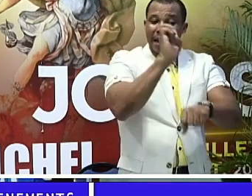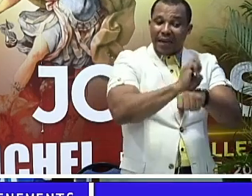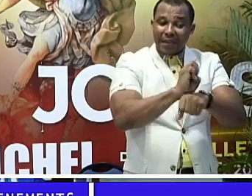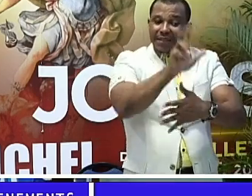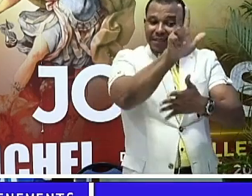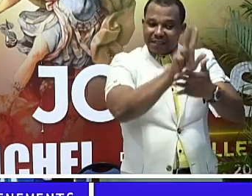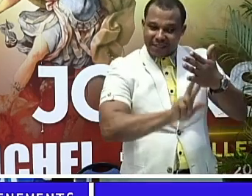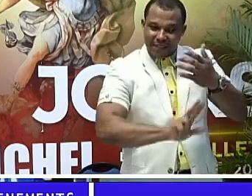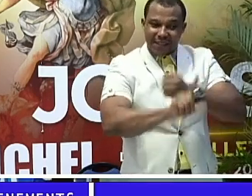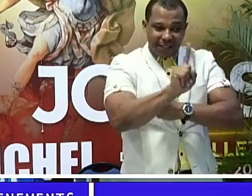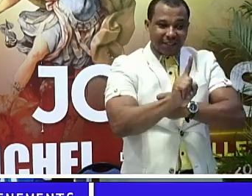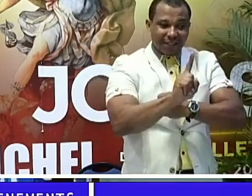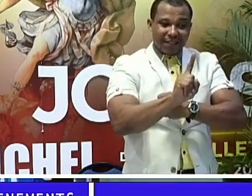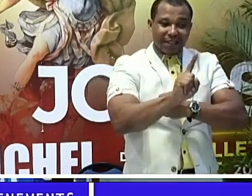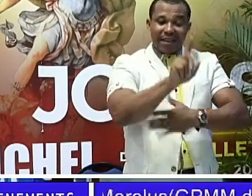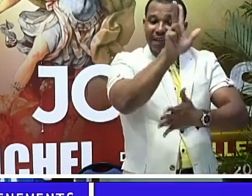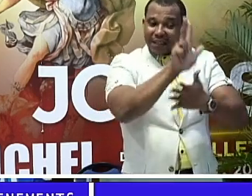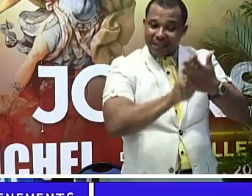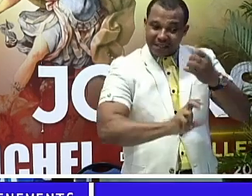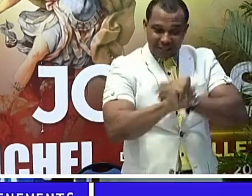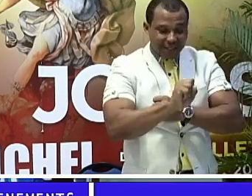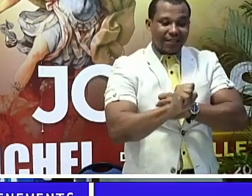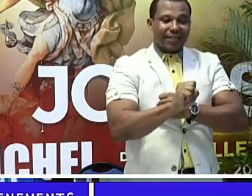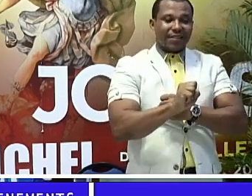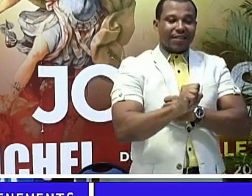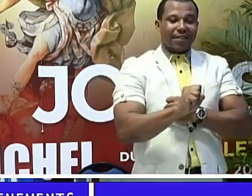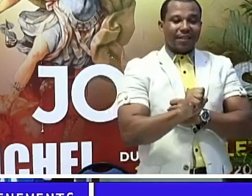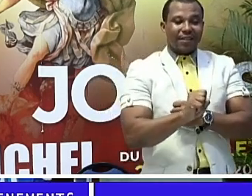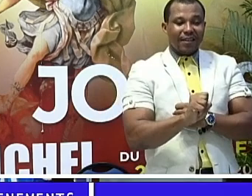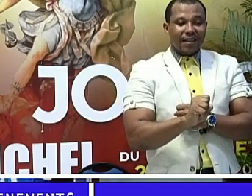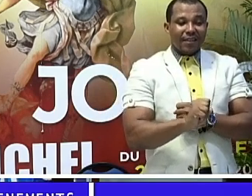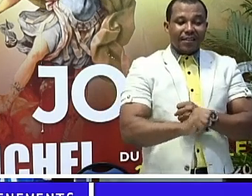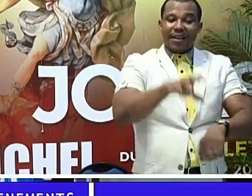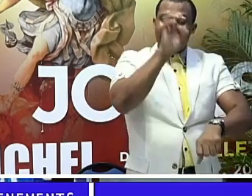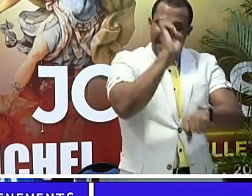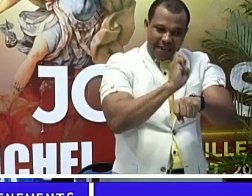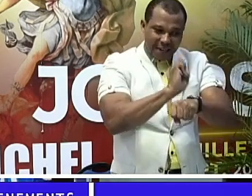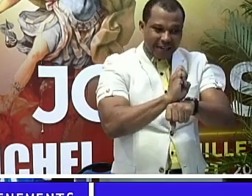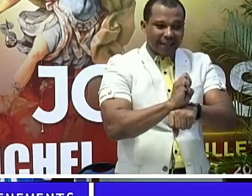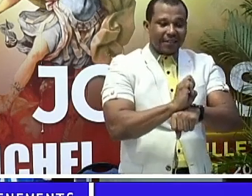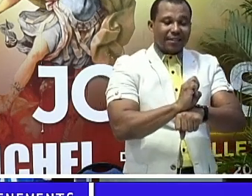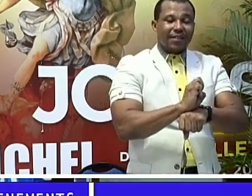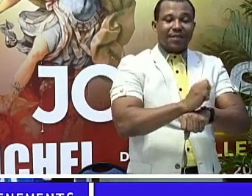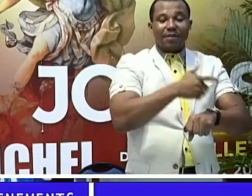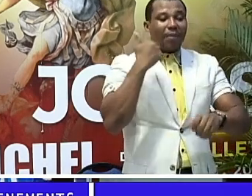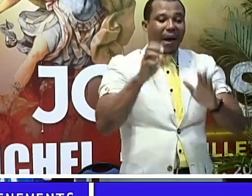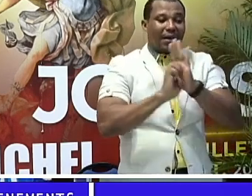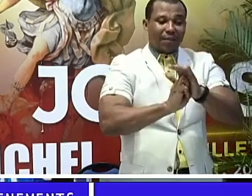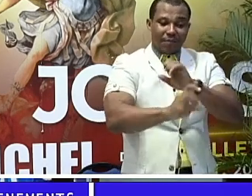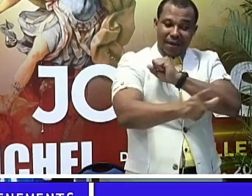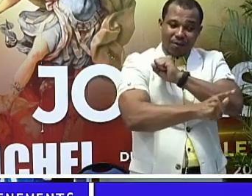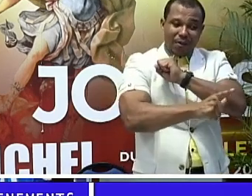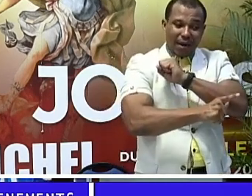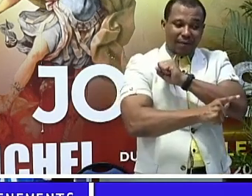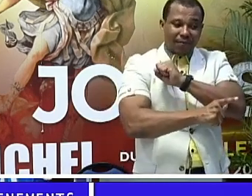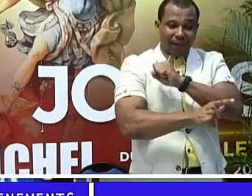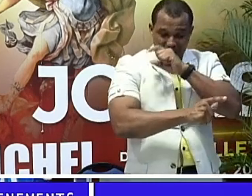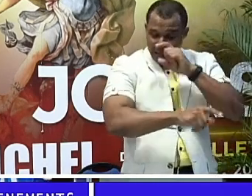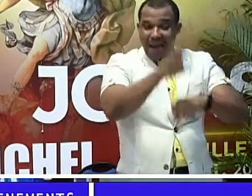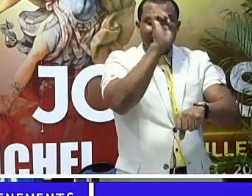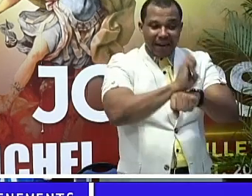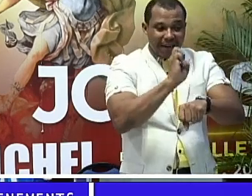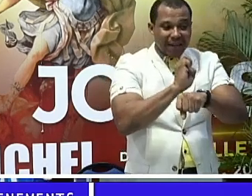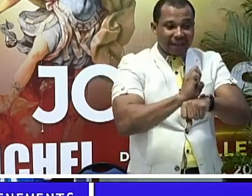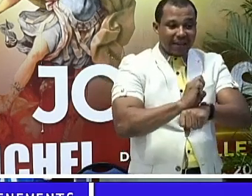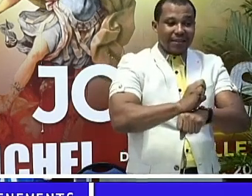non. C'est l'église catholique anglicane. Si par exemple dans Léogane ou prend paroisse Sainte-Croix côté gien